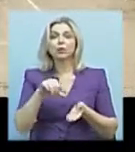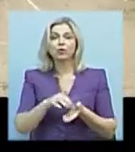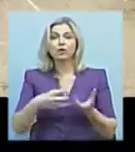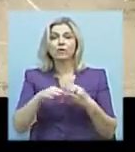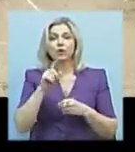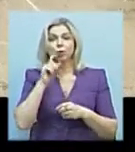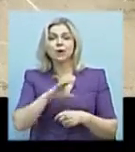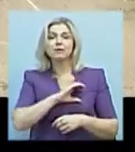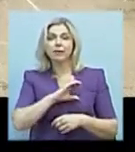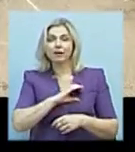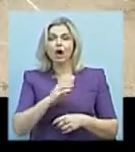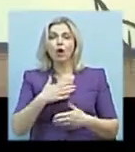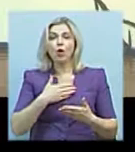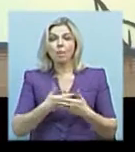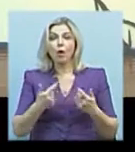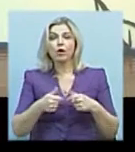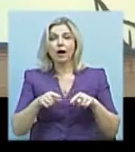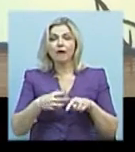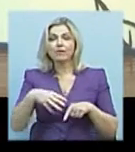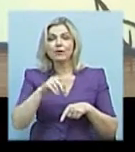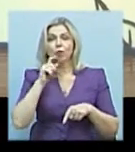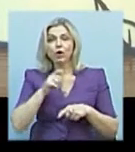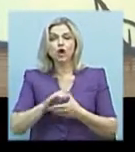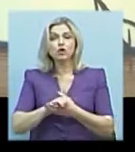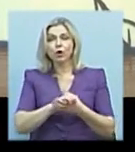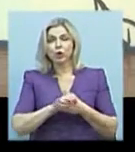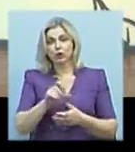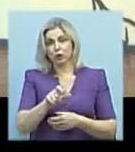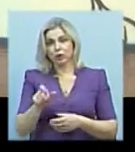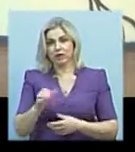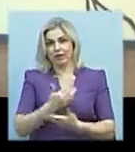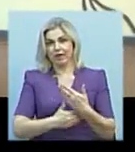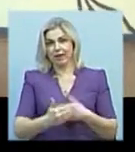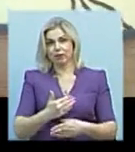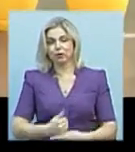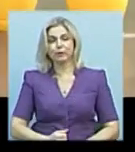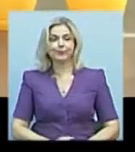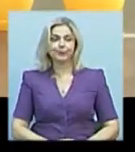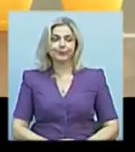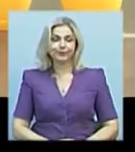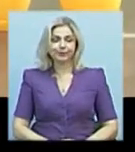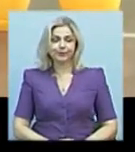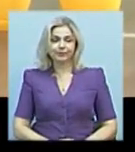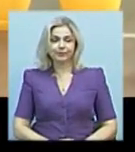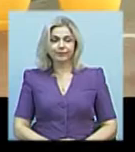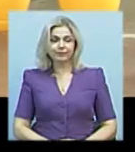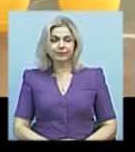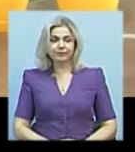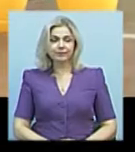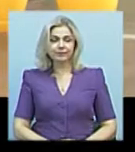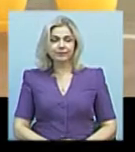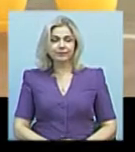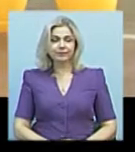всеукраїнській спартакіаді громадської організації «Всеукраїнська організація «Союз осіб з інвалідністю». Світлана Кльосова, Ігор Чорний, телевізійні